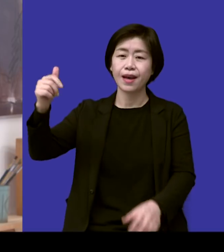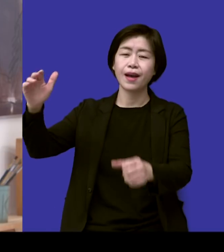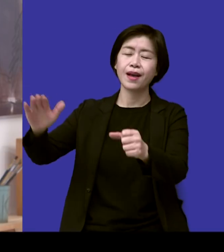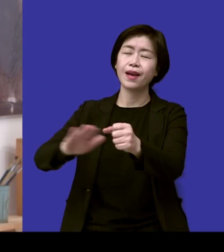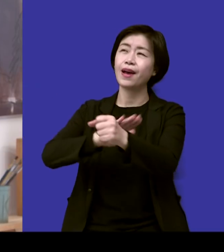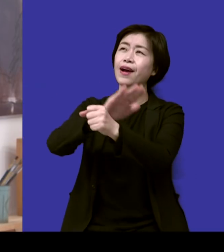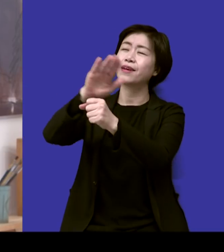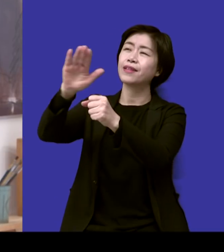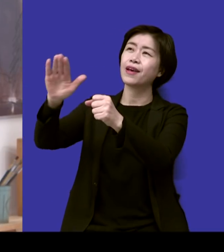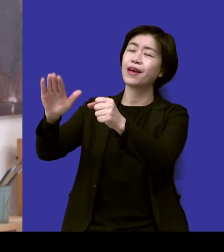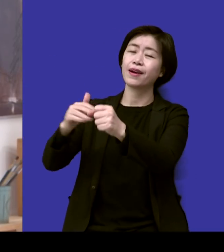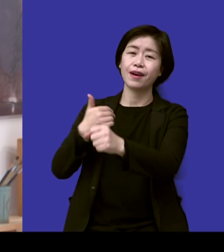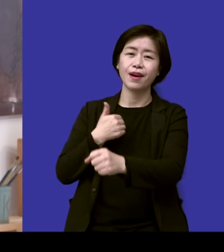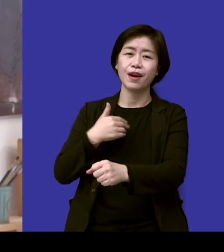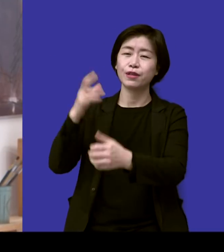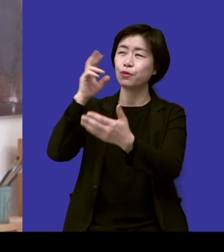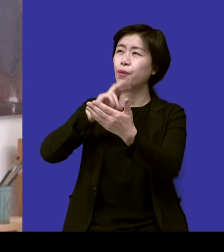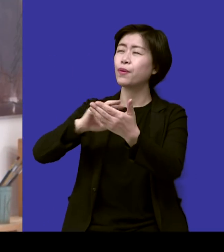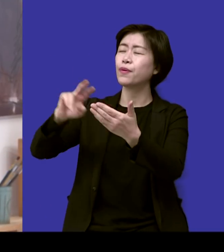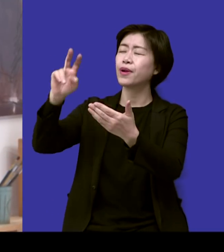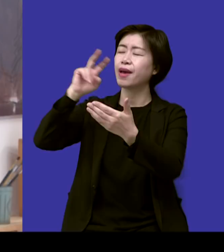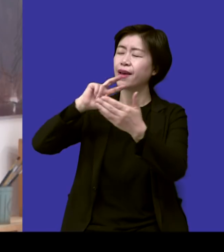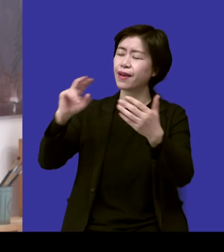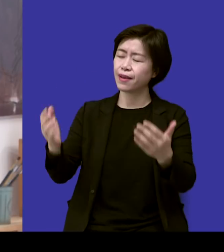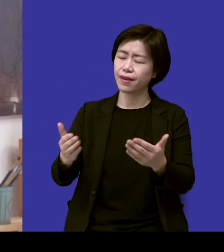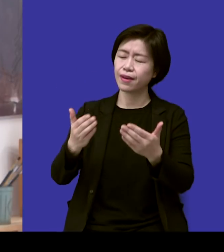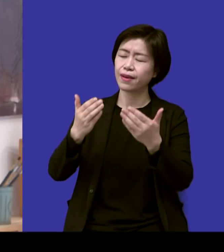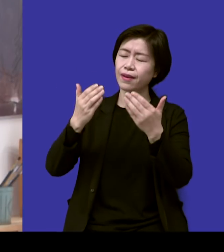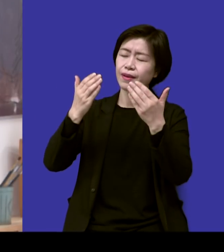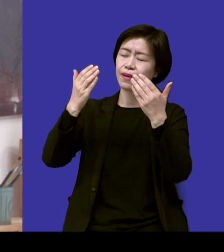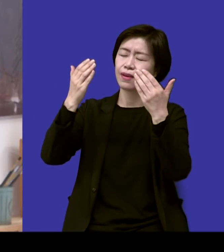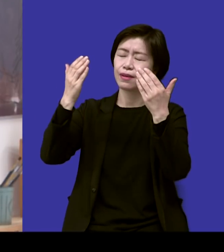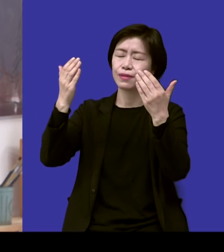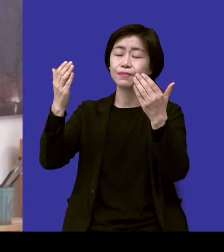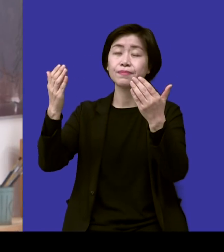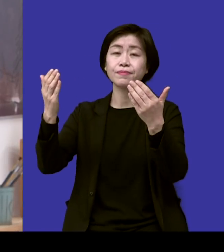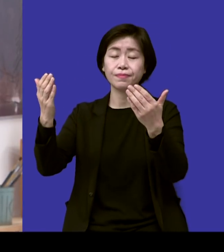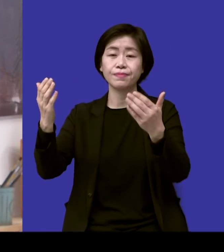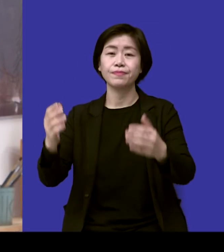아버지 사랑 내가 노래해